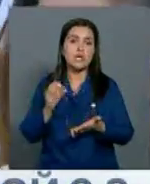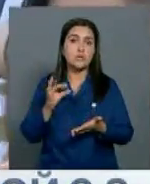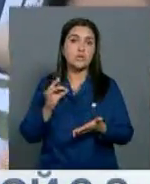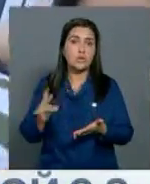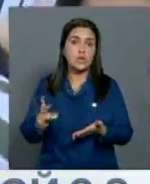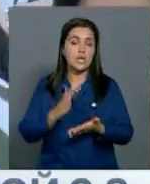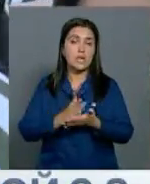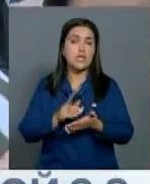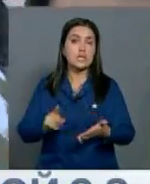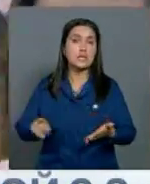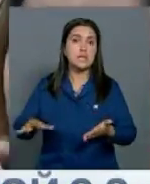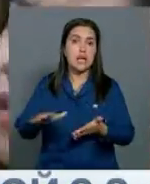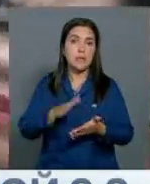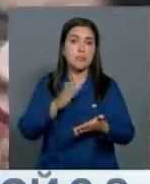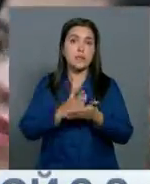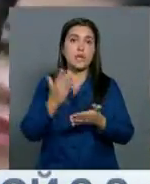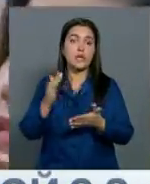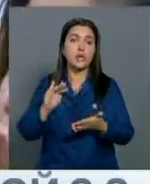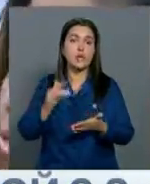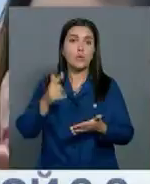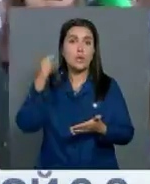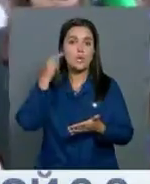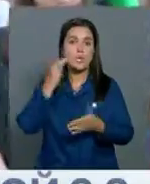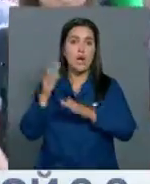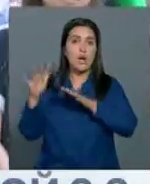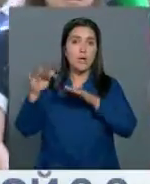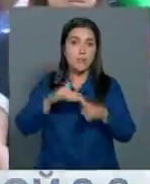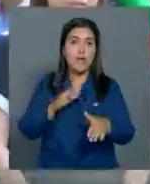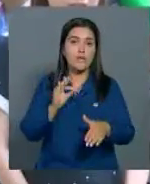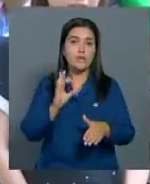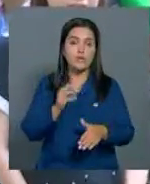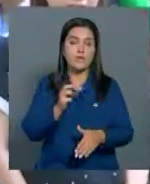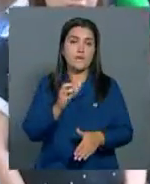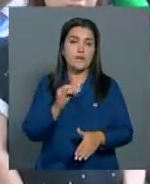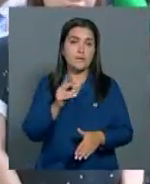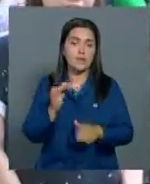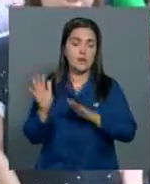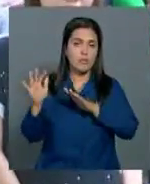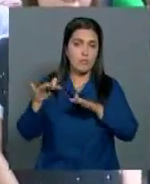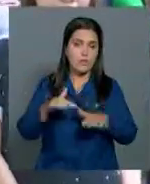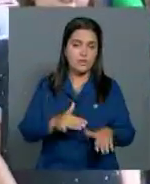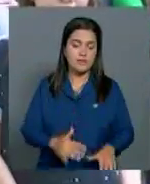Кесон-Сити. На западе остров омывается Южно-Китайским морем, а на востоке – Филиппинским морем.